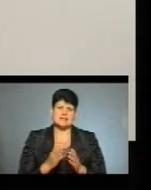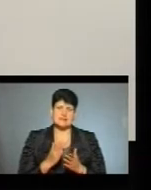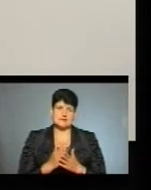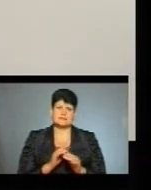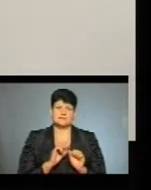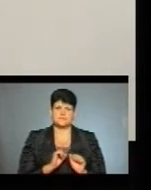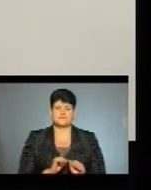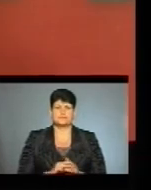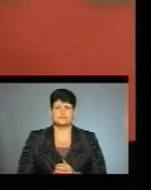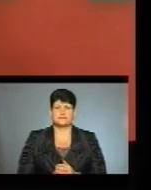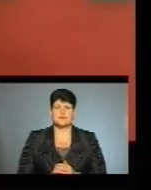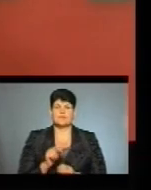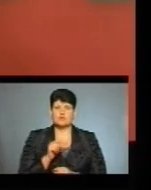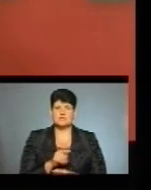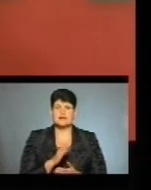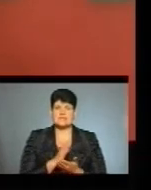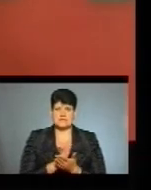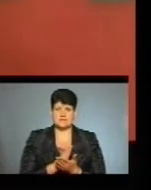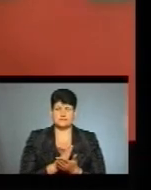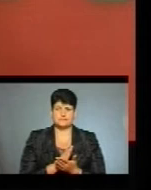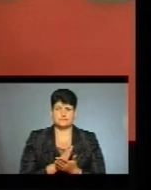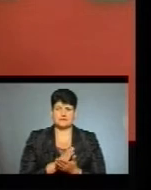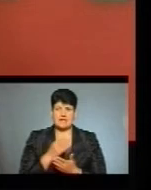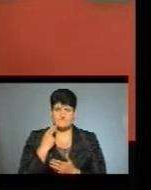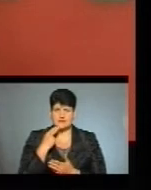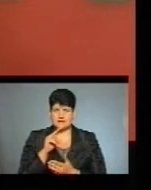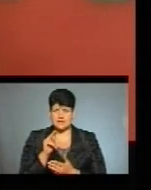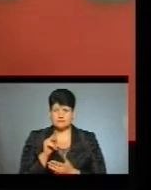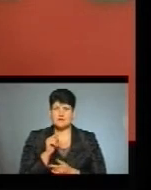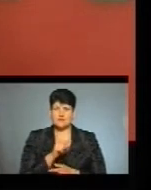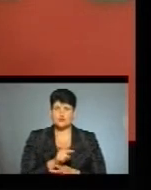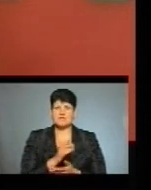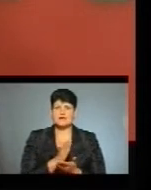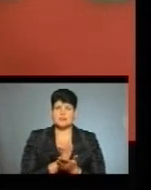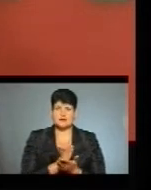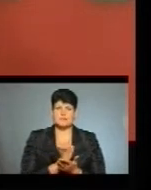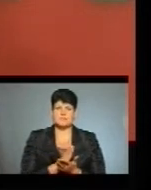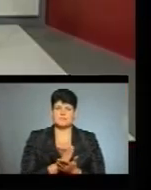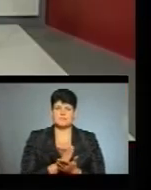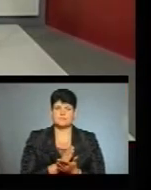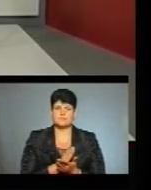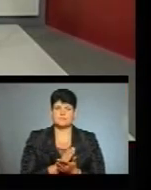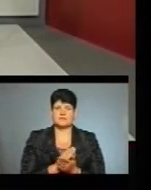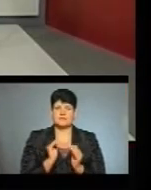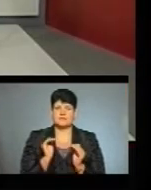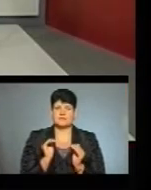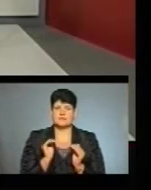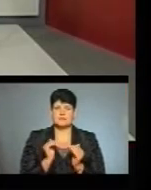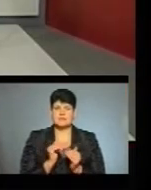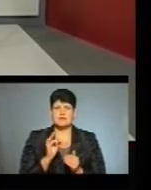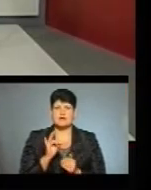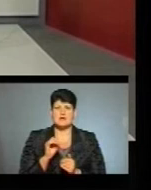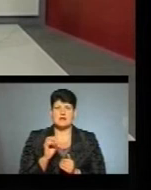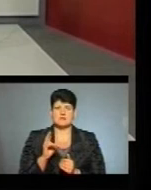безпечні. Вони є ефективні, вони є низька реактогенність тих